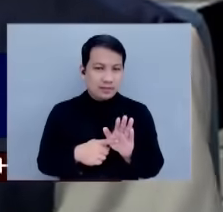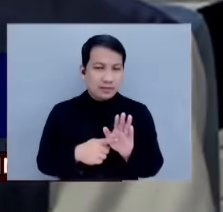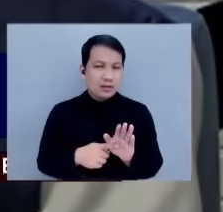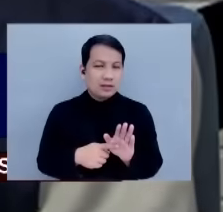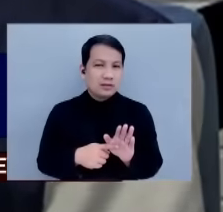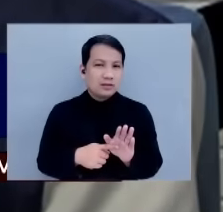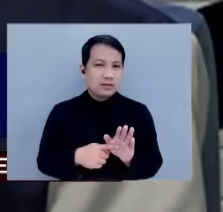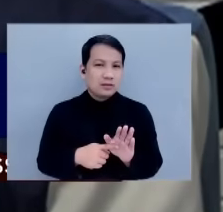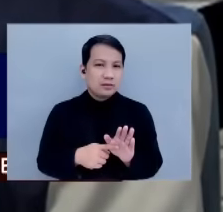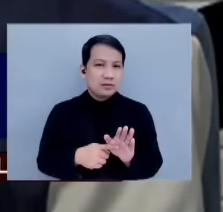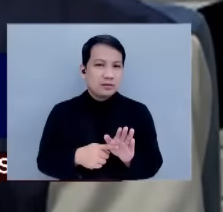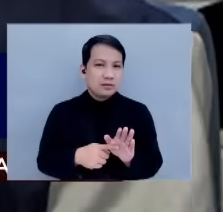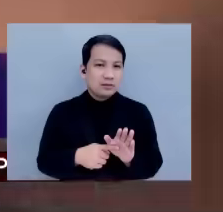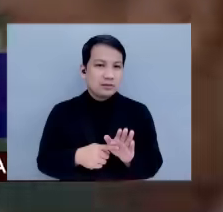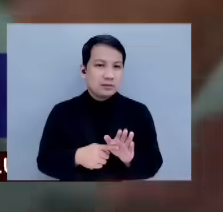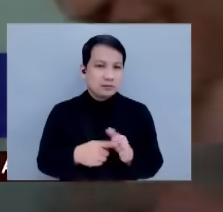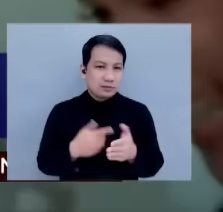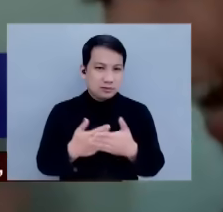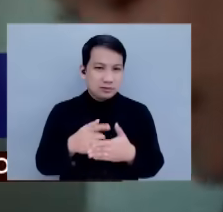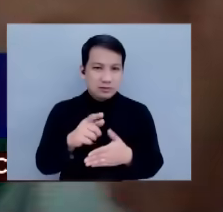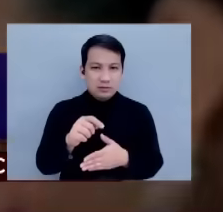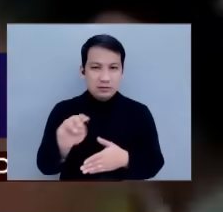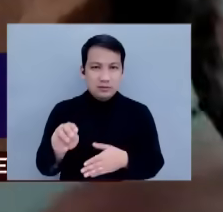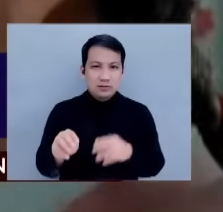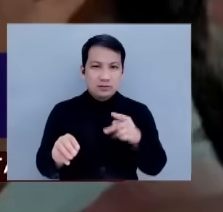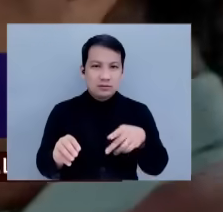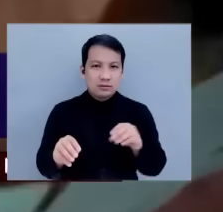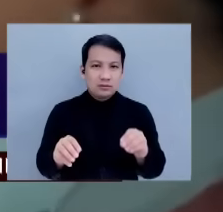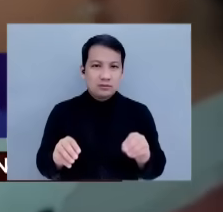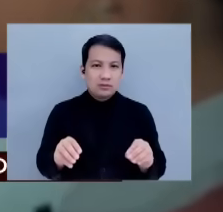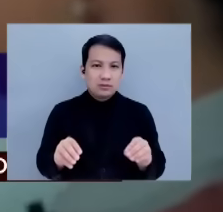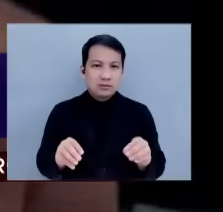yung magiging closeness ni Tim and Poch. Tutok lang